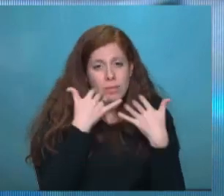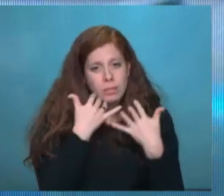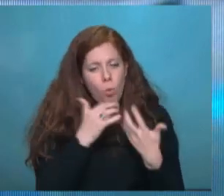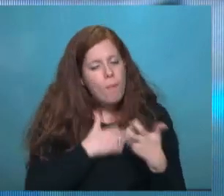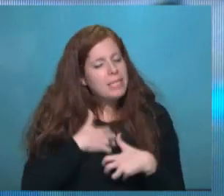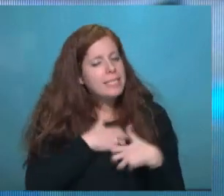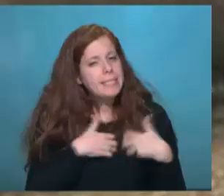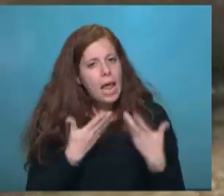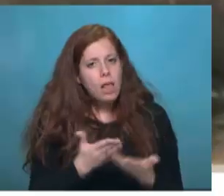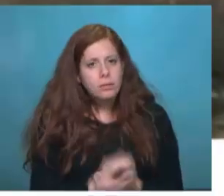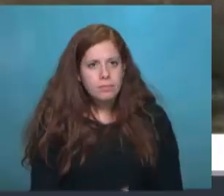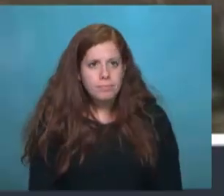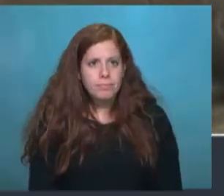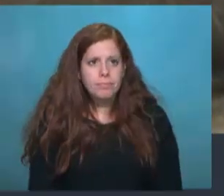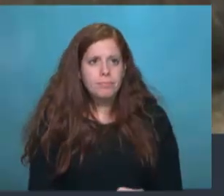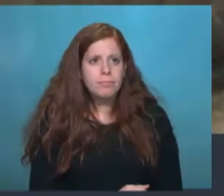הזה.